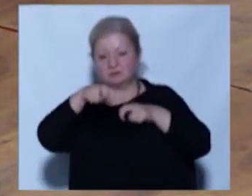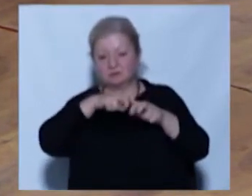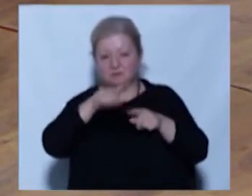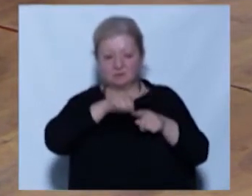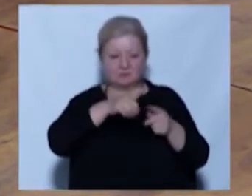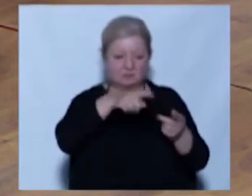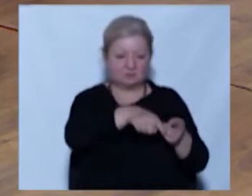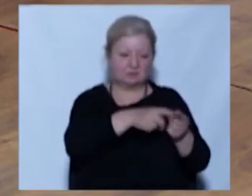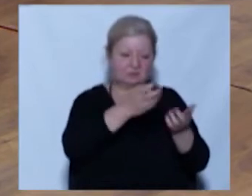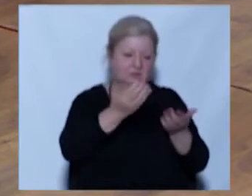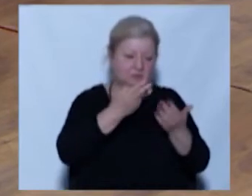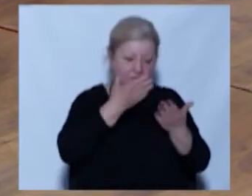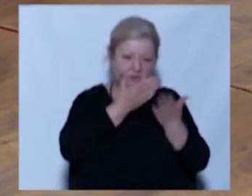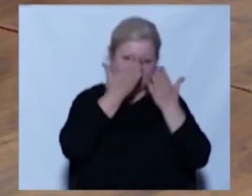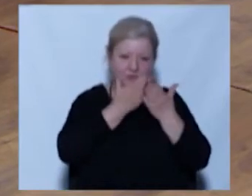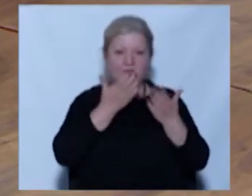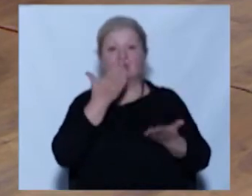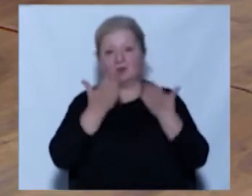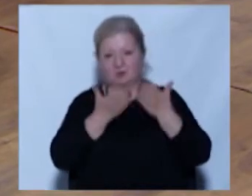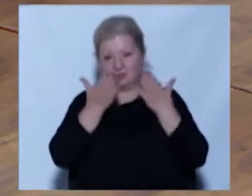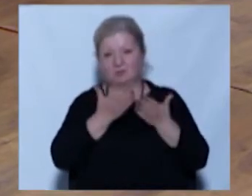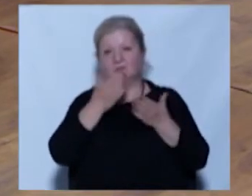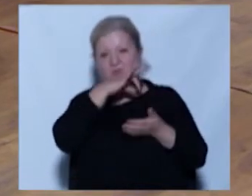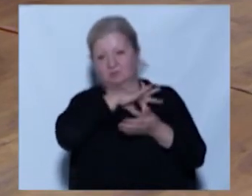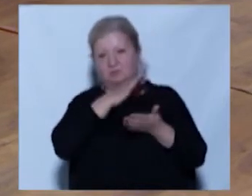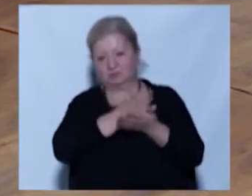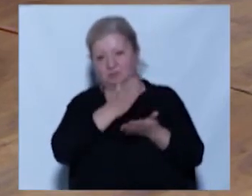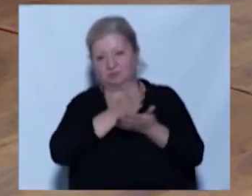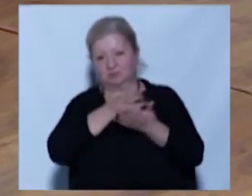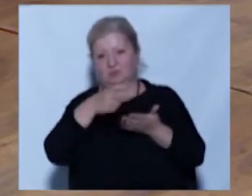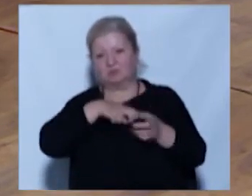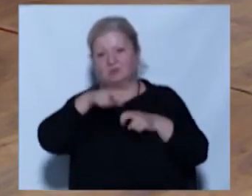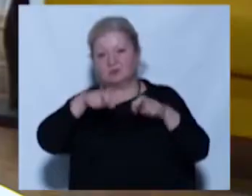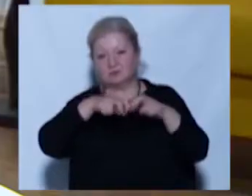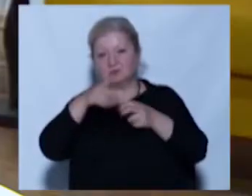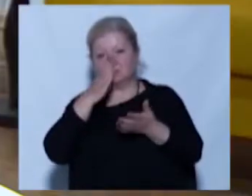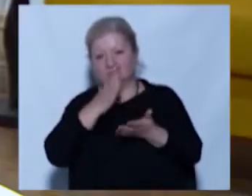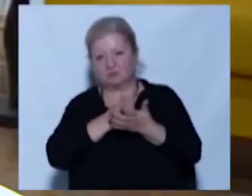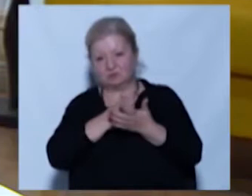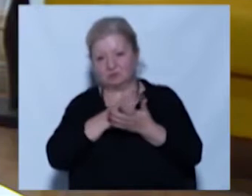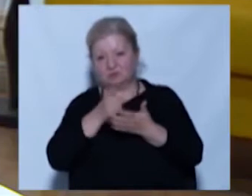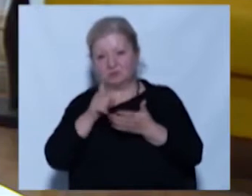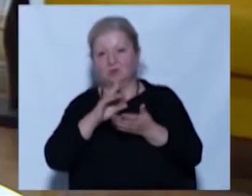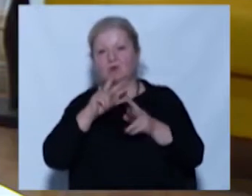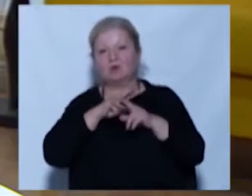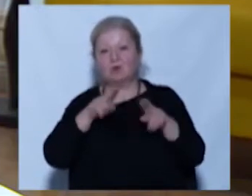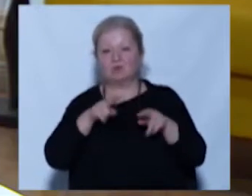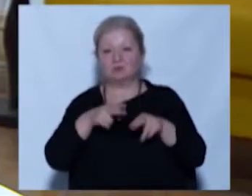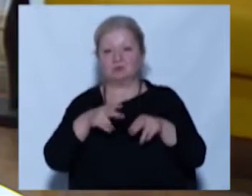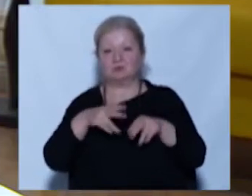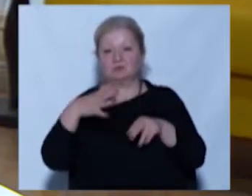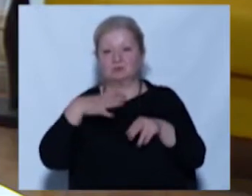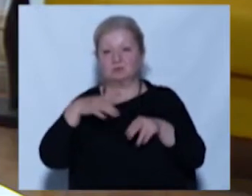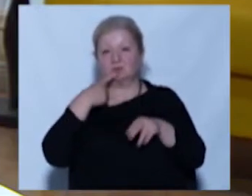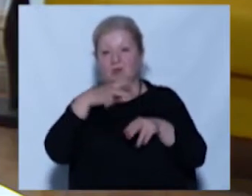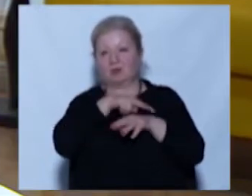წერილობით წყაროებს? რა თქმა უნდა იყენებთ. ეს წერილობითი წყაროები არის როგორც